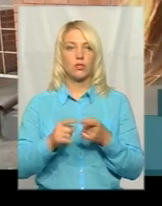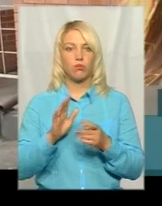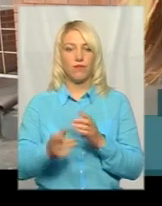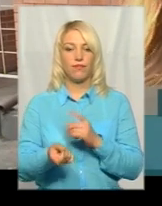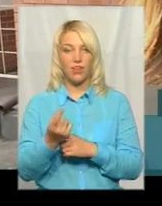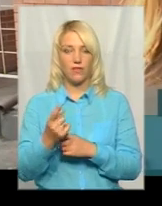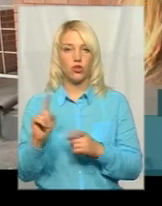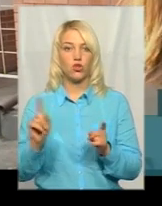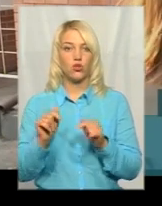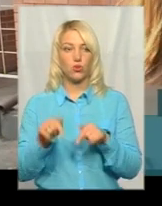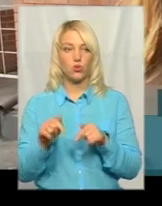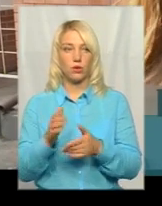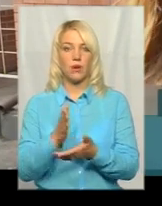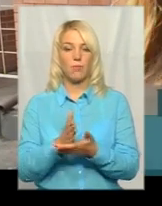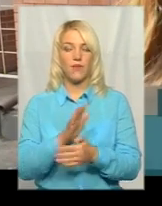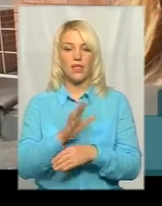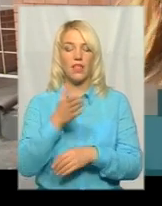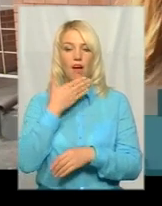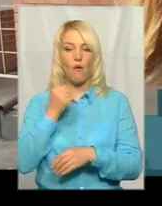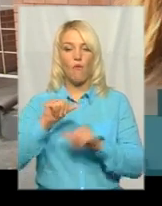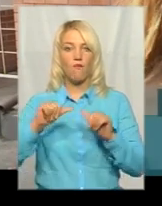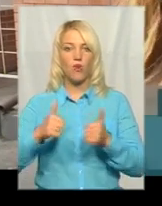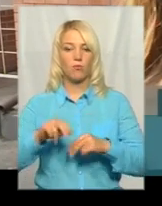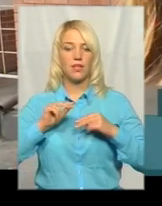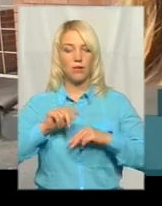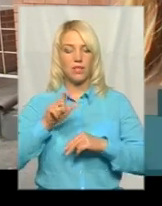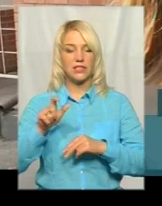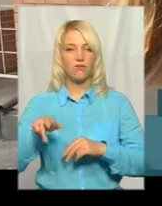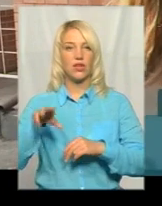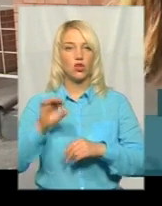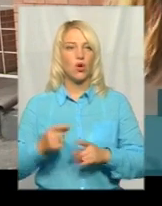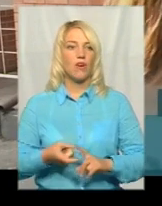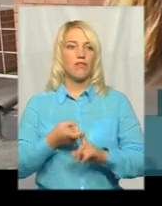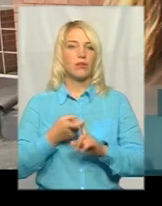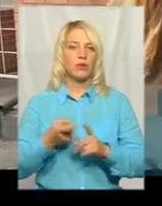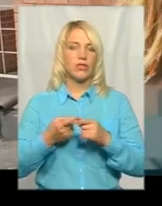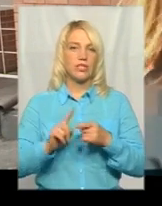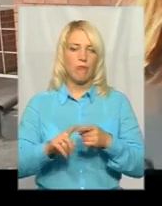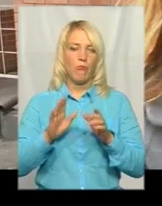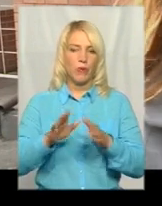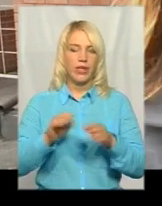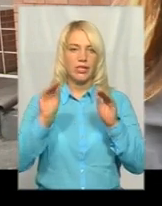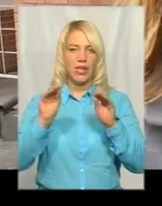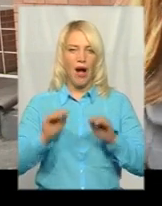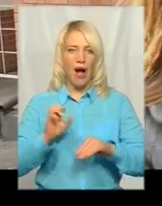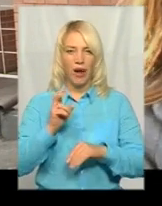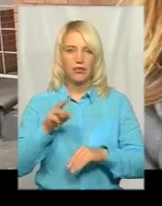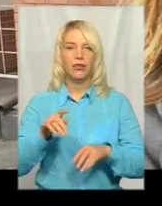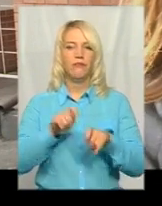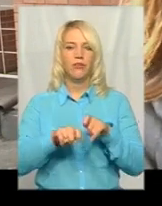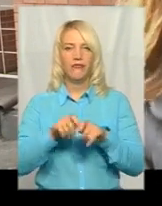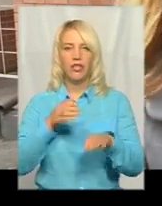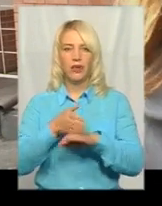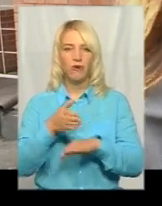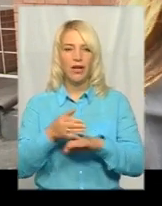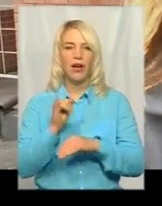виявлено, що тут перебувають неоформлені працівники, то відповідно до цього буде складено акт інспекційного